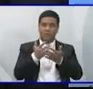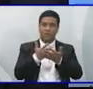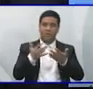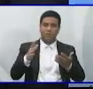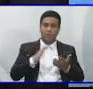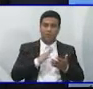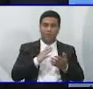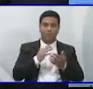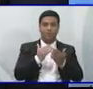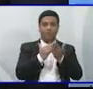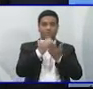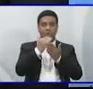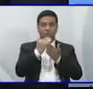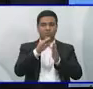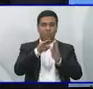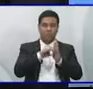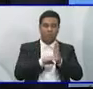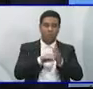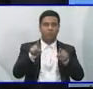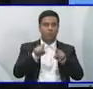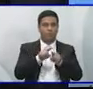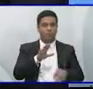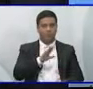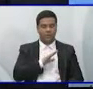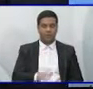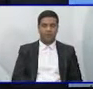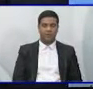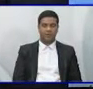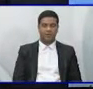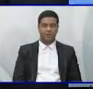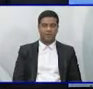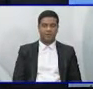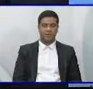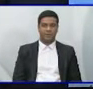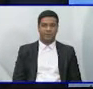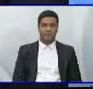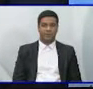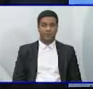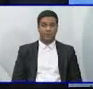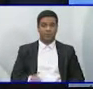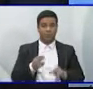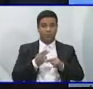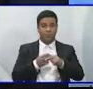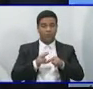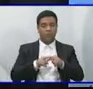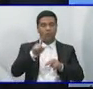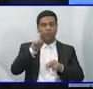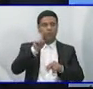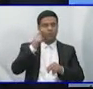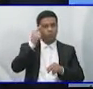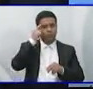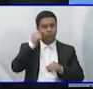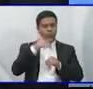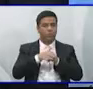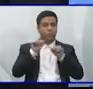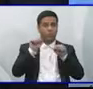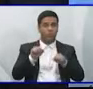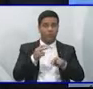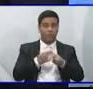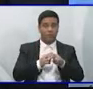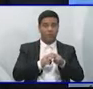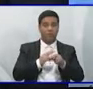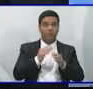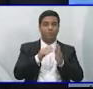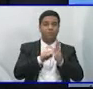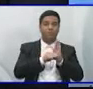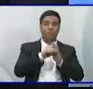quyi Qoraqalpoqlar va yuqori Qoraqalpoqlarga ajratishimiz mumkin. Xo'p, bunda nimani nazarda